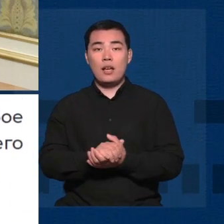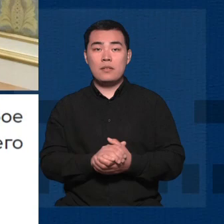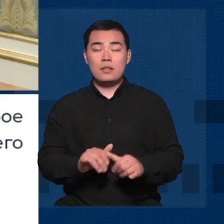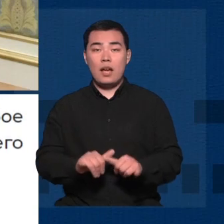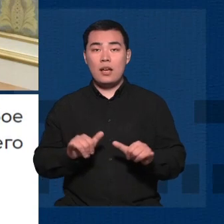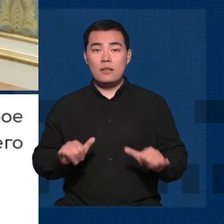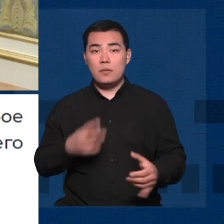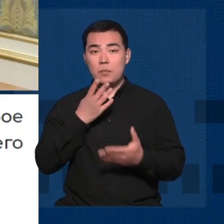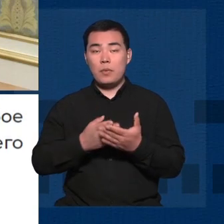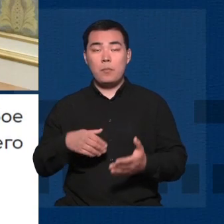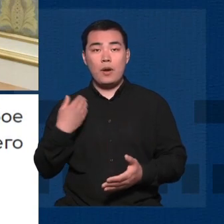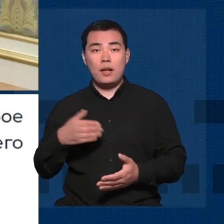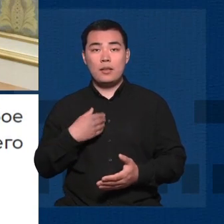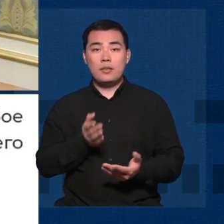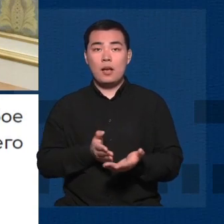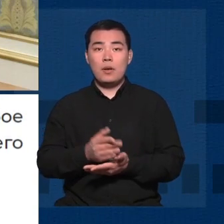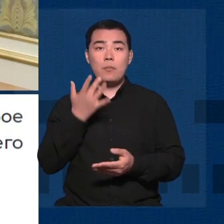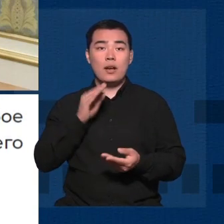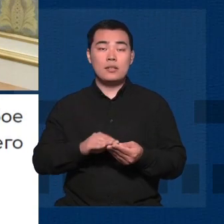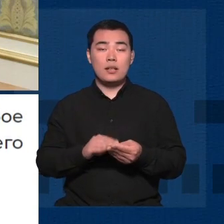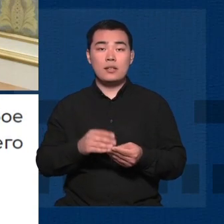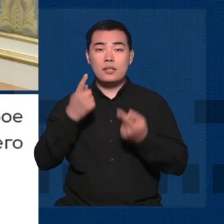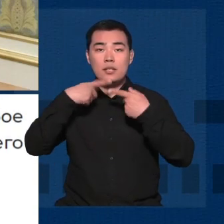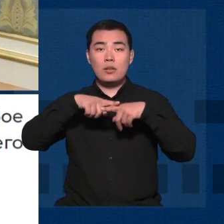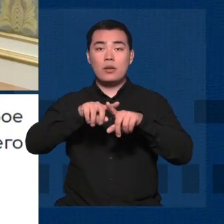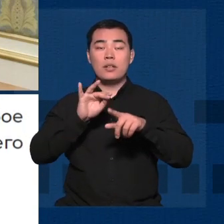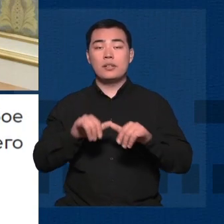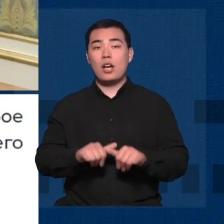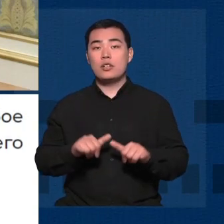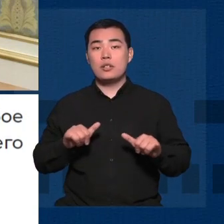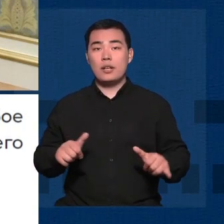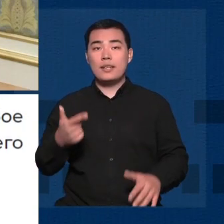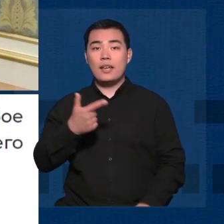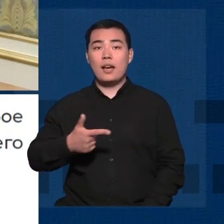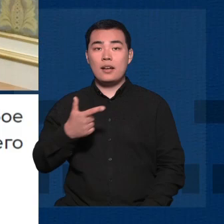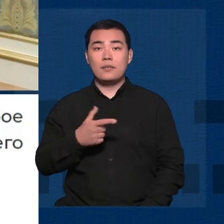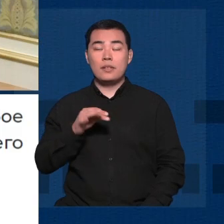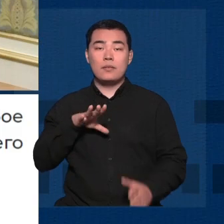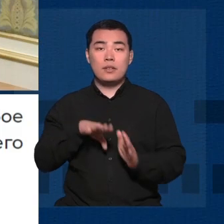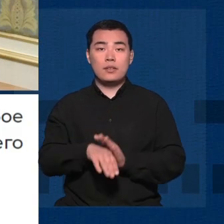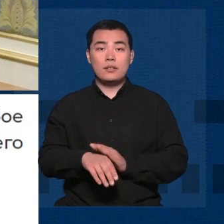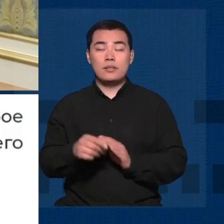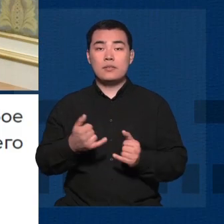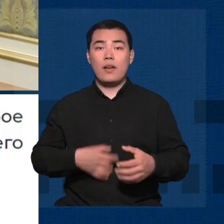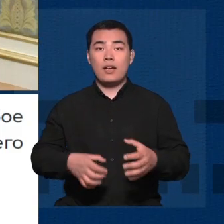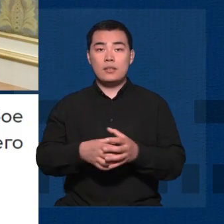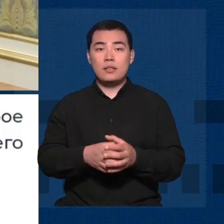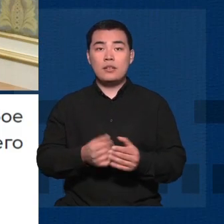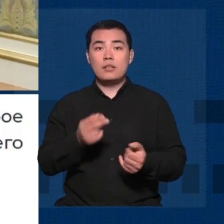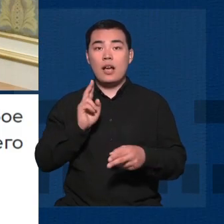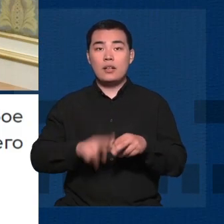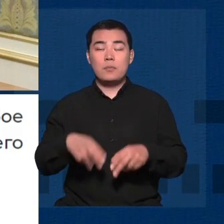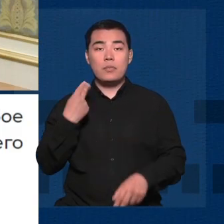путем повышения эффективности деятельности постоянных структур, а также расширения географии и внешних связей. В заключении